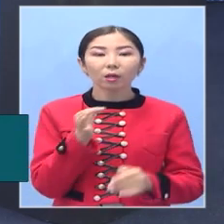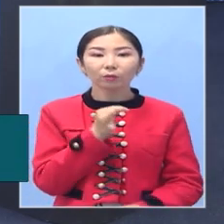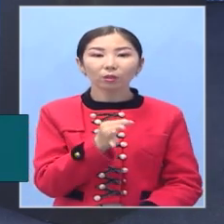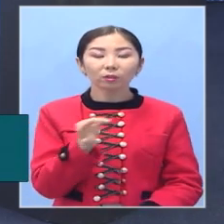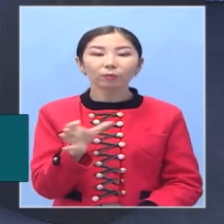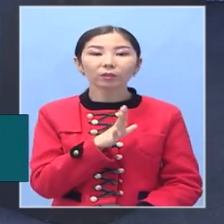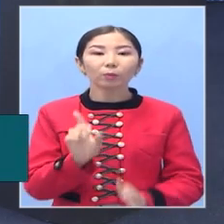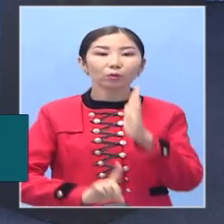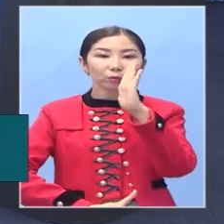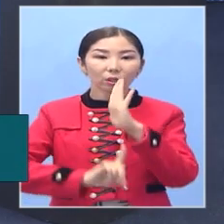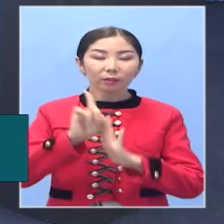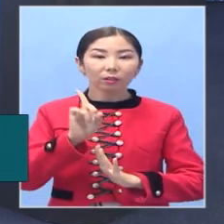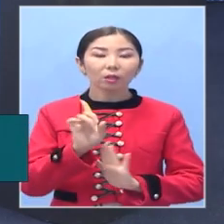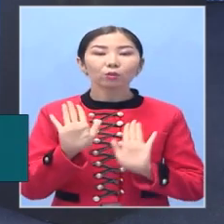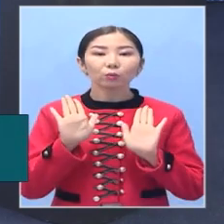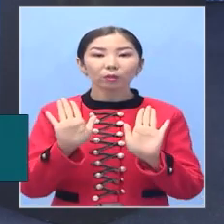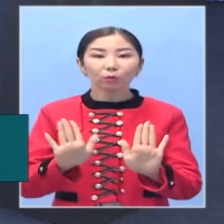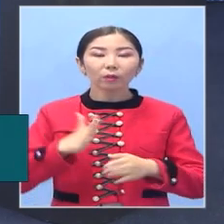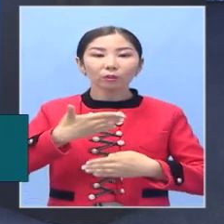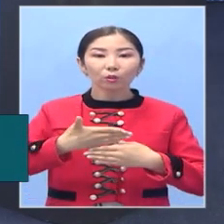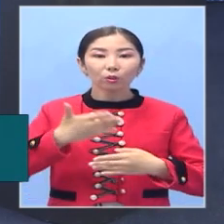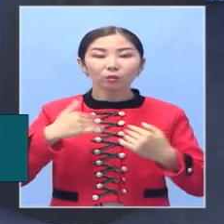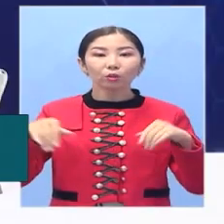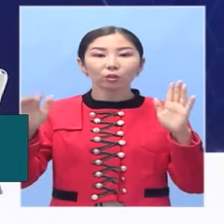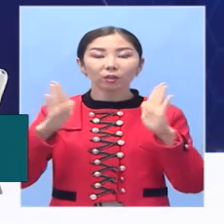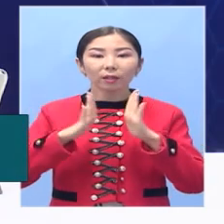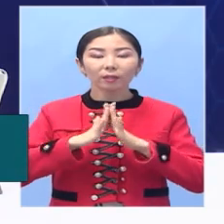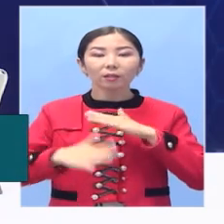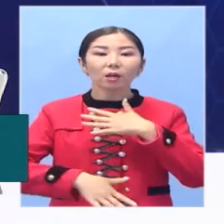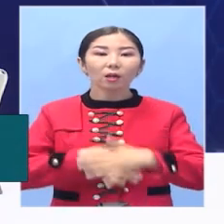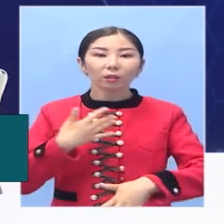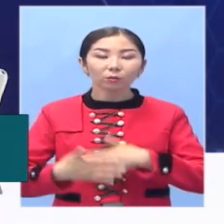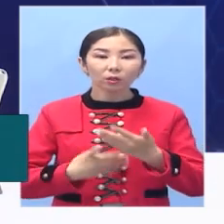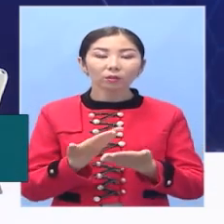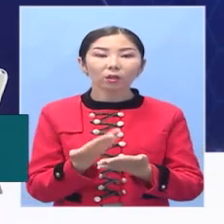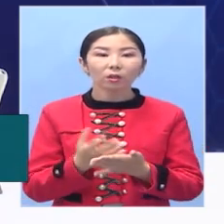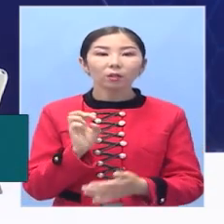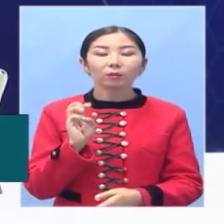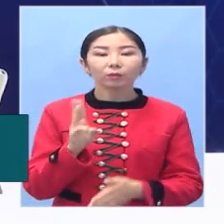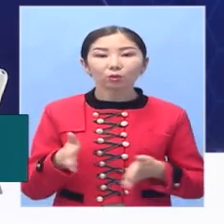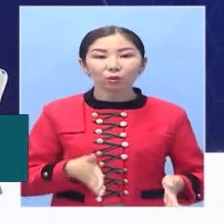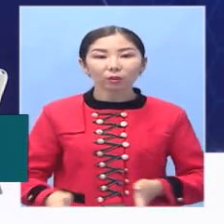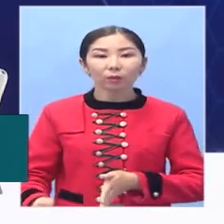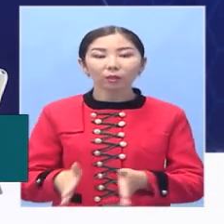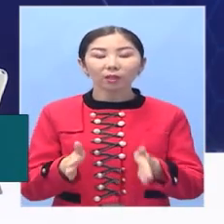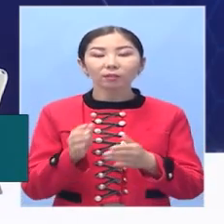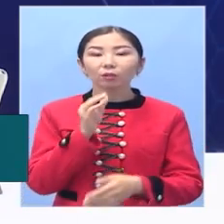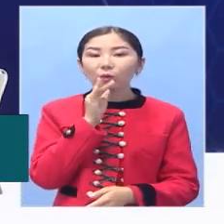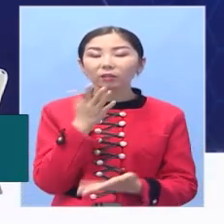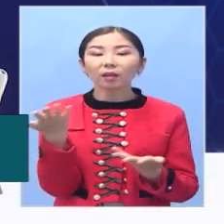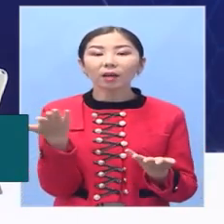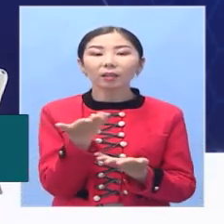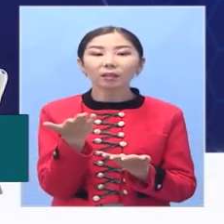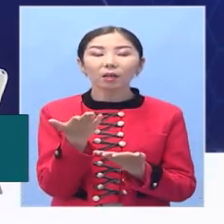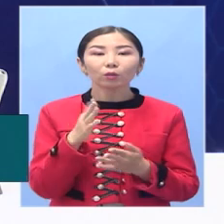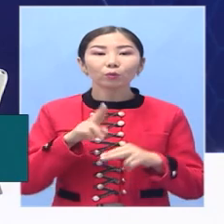жатыр. Сол көп кабаттуу үйлөрдүн арасындагы жаңагы айтып жатырган жолдор азыркы таңда калай салынып жатыр?